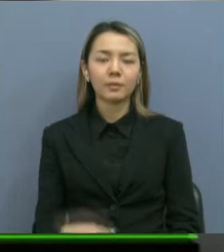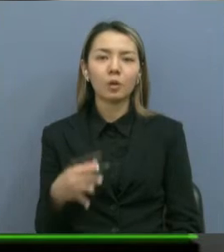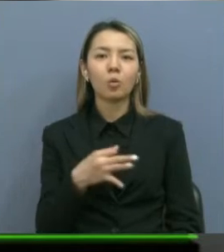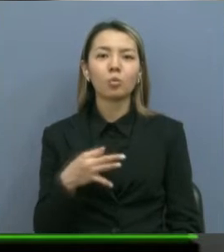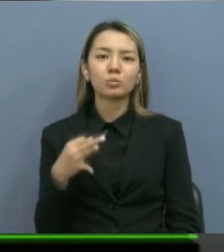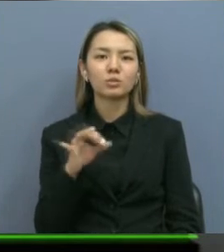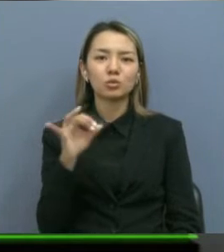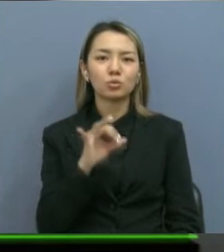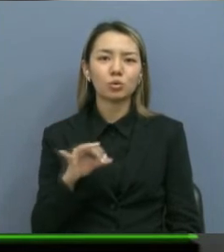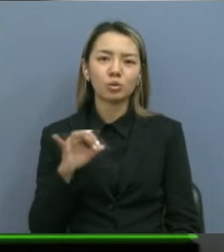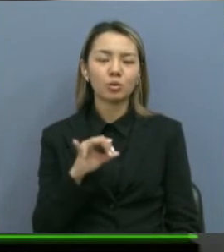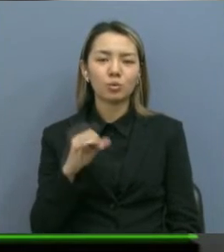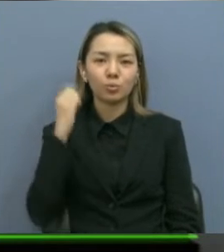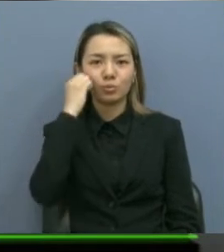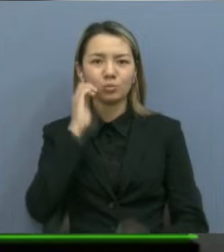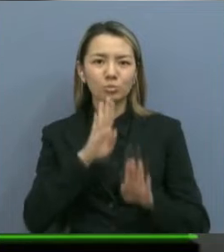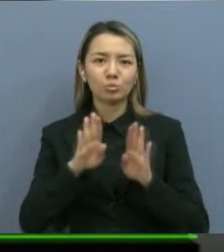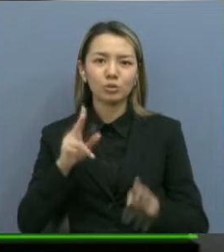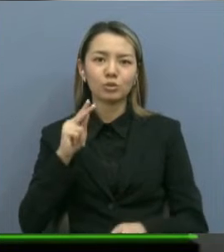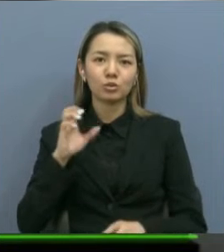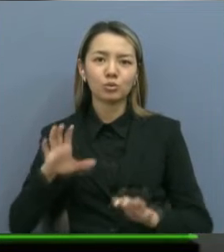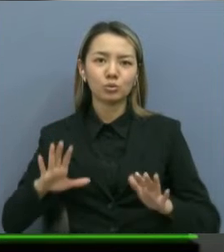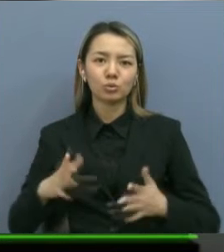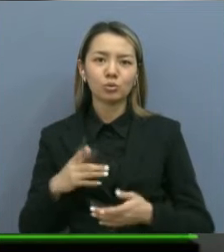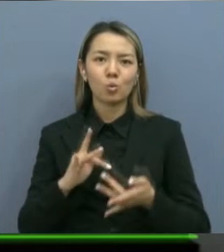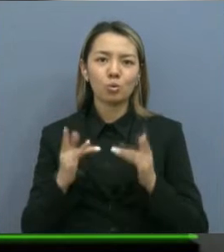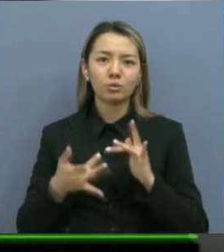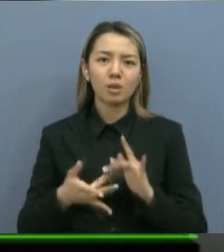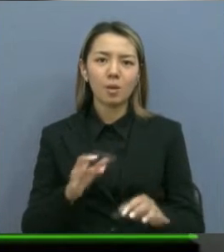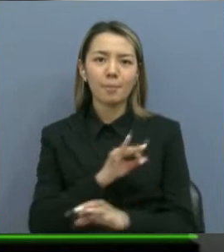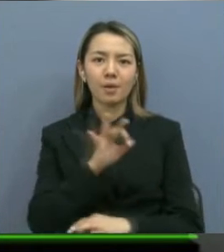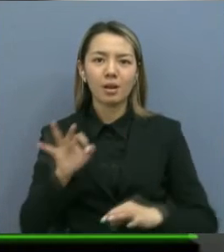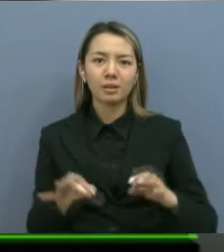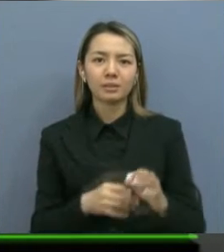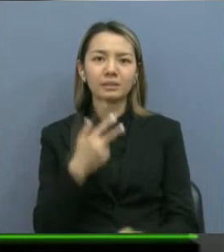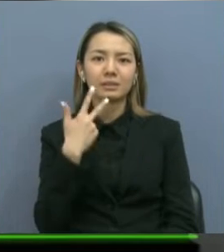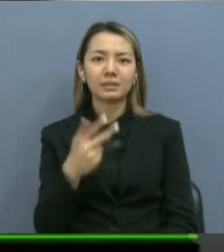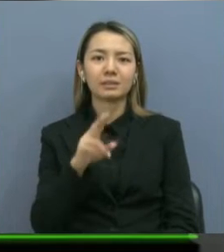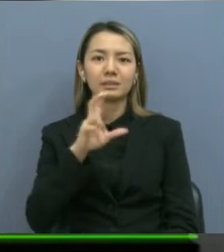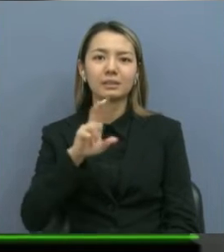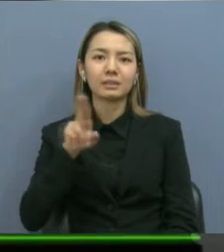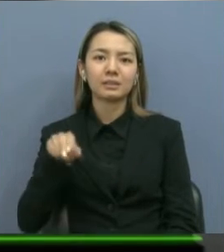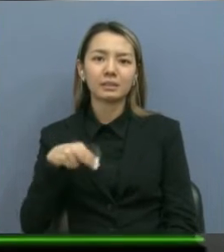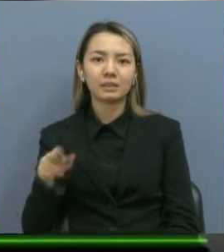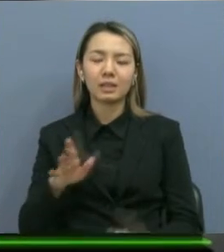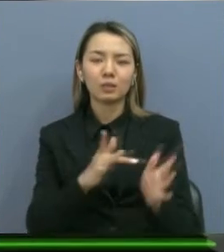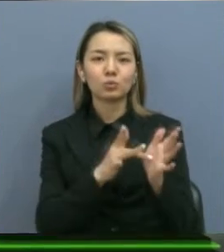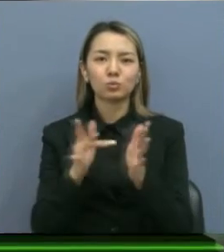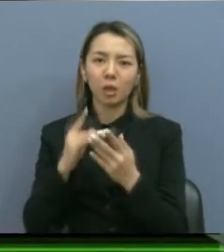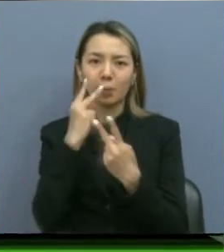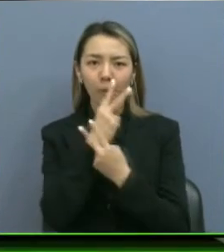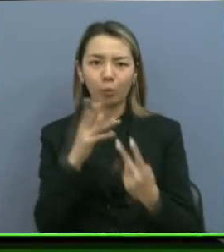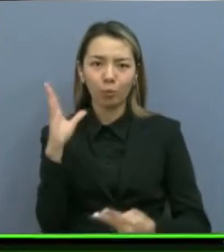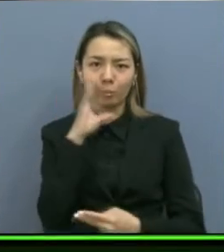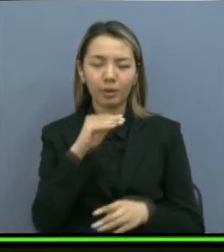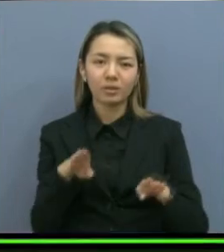Облыстық тарихи өлкетану мұражайы төтенше жағдай кезінде онлайн жобаларымен 3D экскурсия жасап шықты.